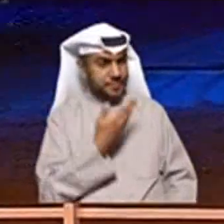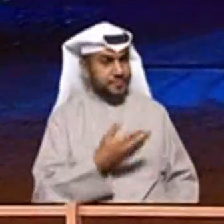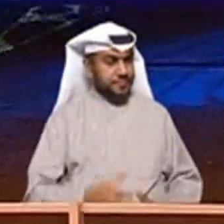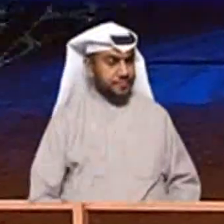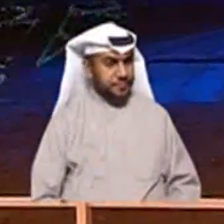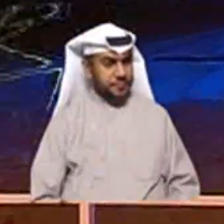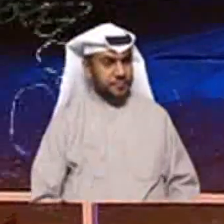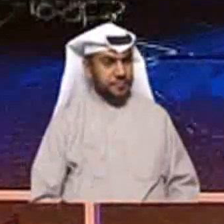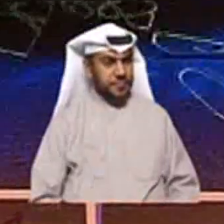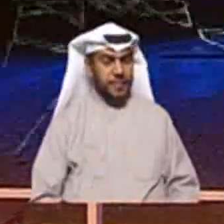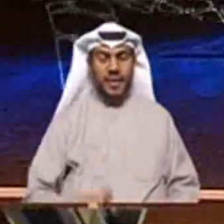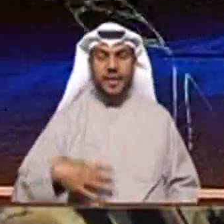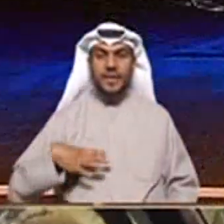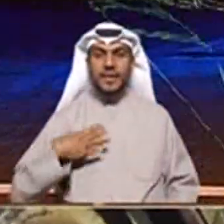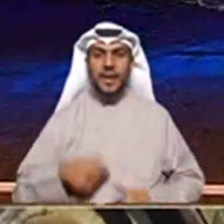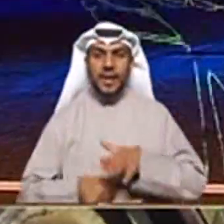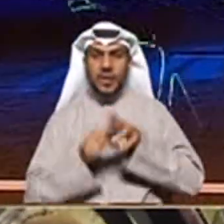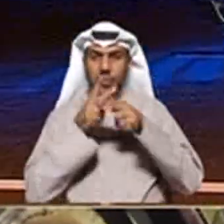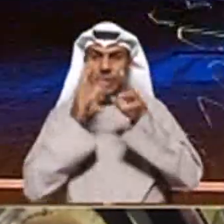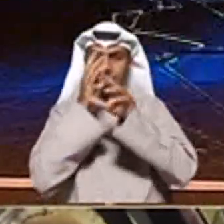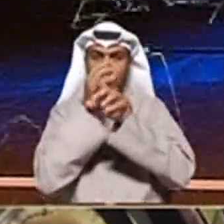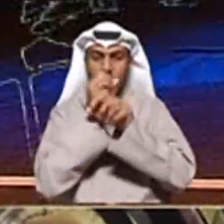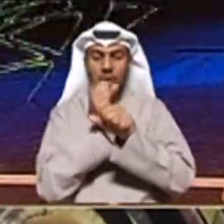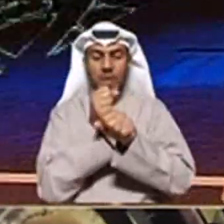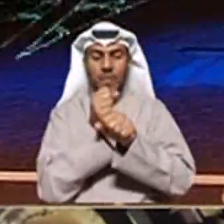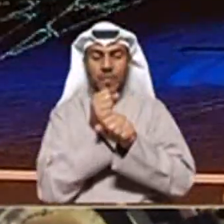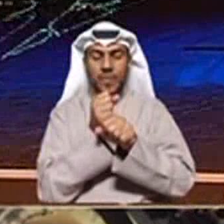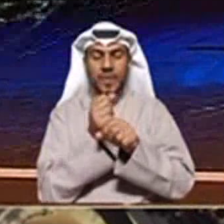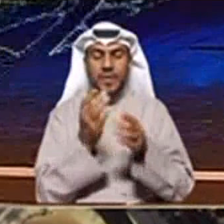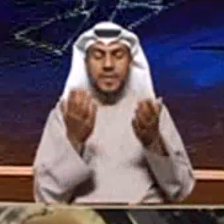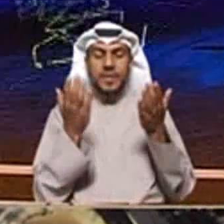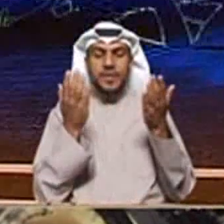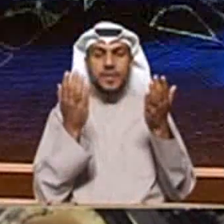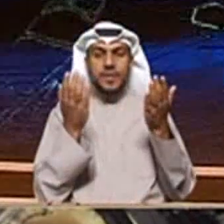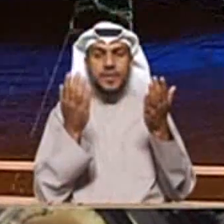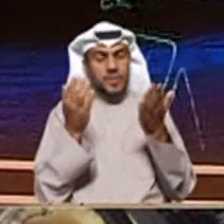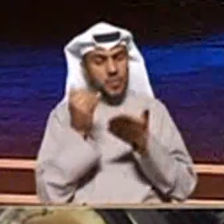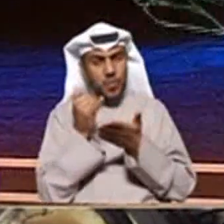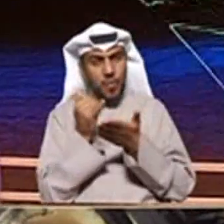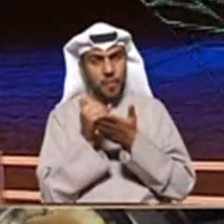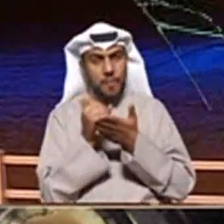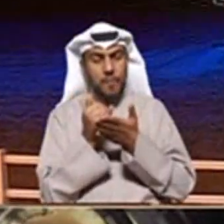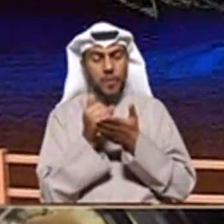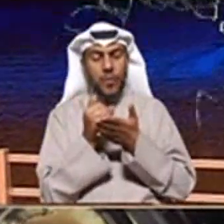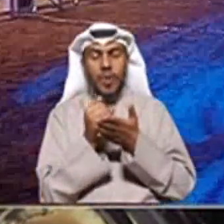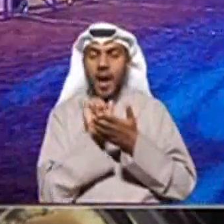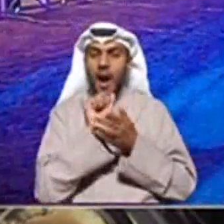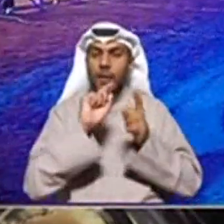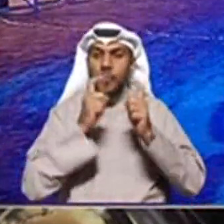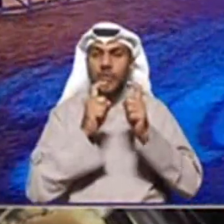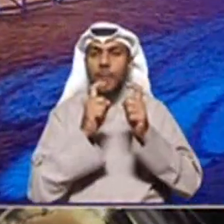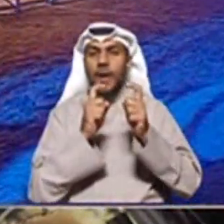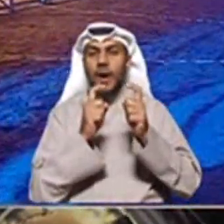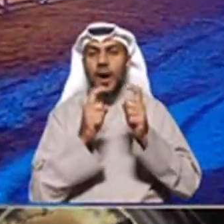تحت رعاية حضرة صاحب السمو أمير البلاد الشيخ صباح الأحمد الجابر الصباح حفظه الله ورعاه،